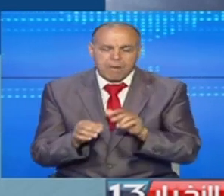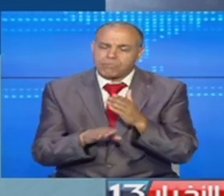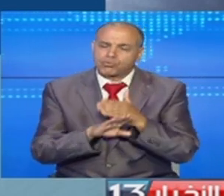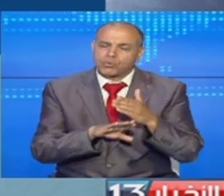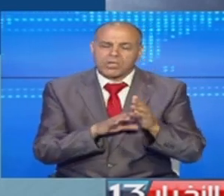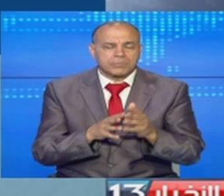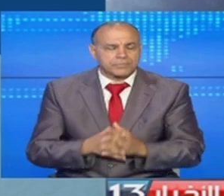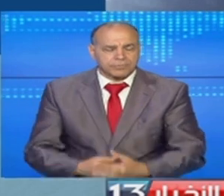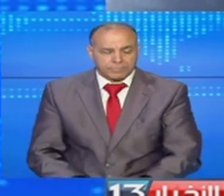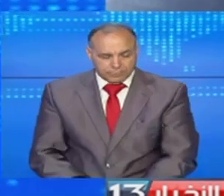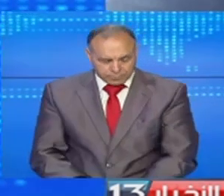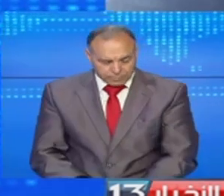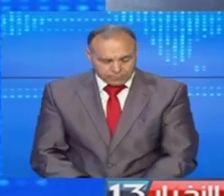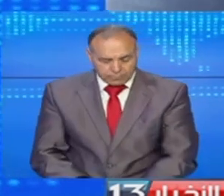بالكامل.